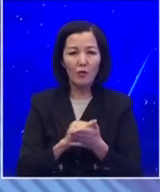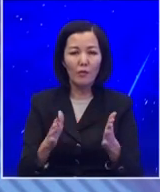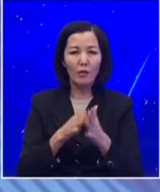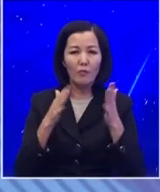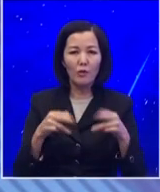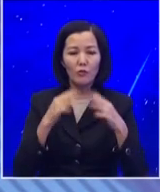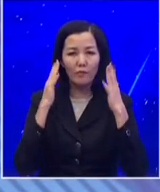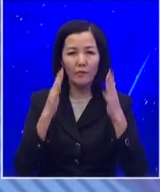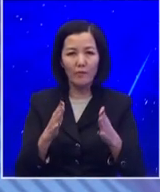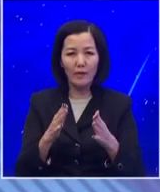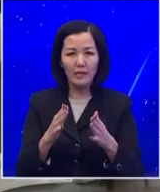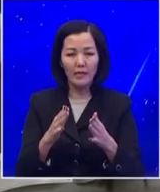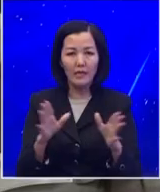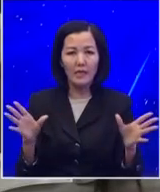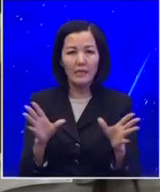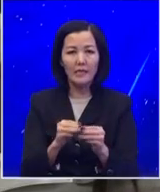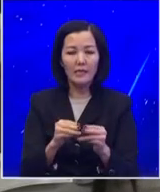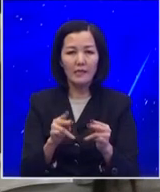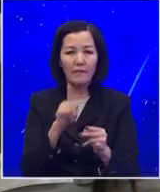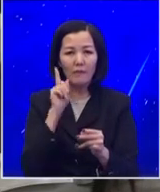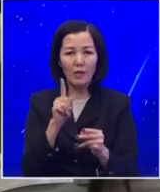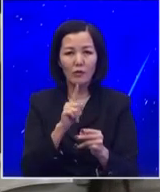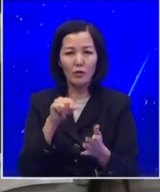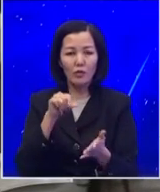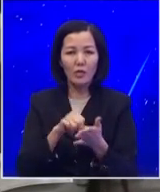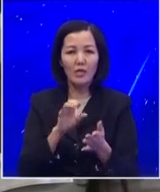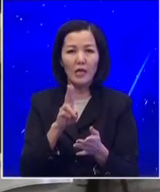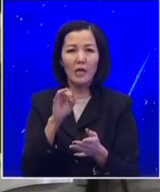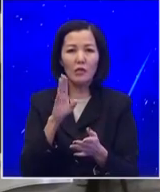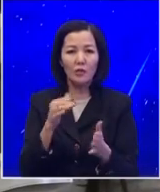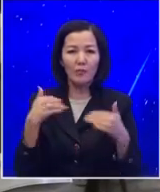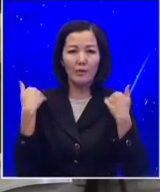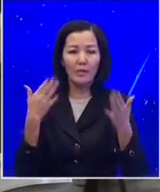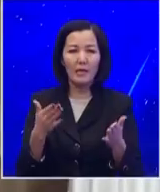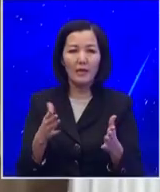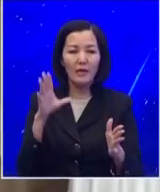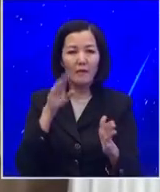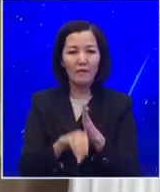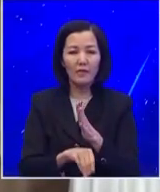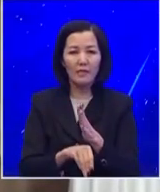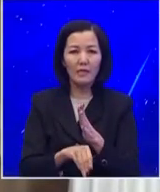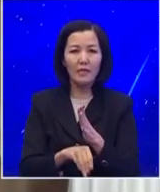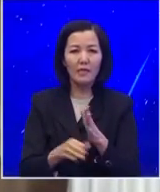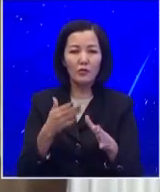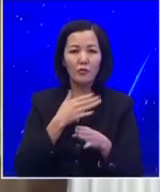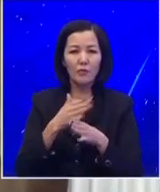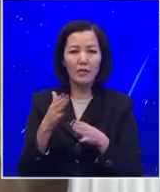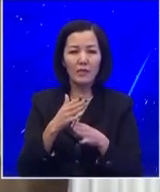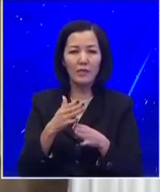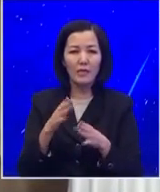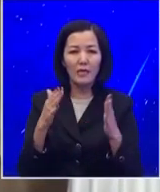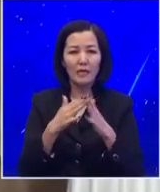большое внимание уделено вопросам содействия молодежи. Члены Ак-Жола предлагают внедрить субсидирование ипотеки